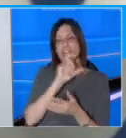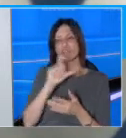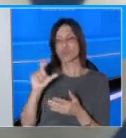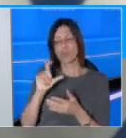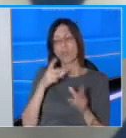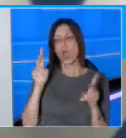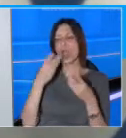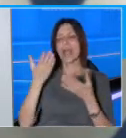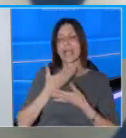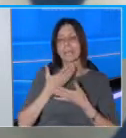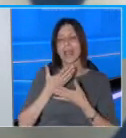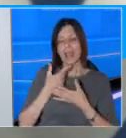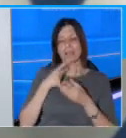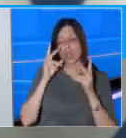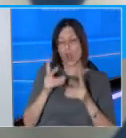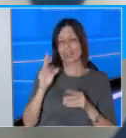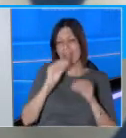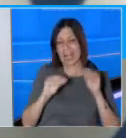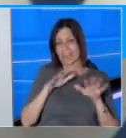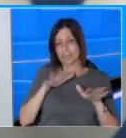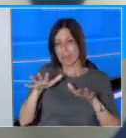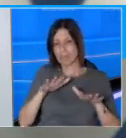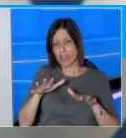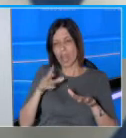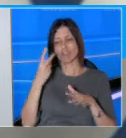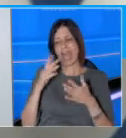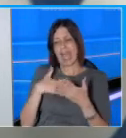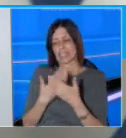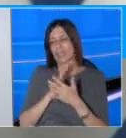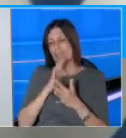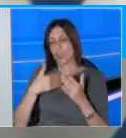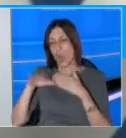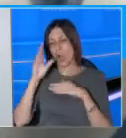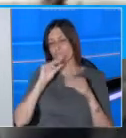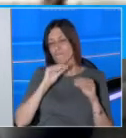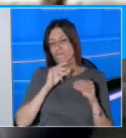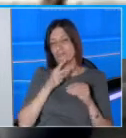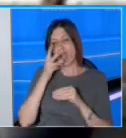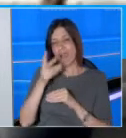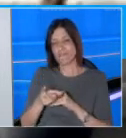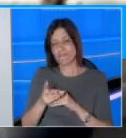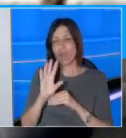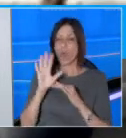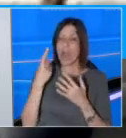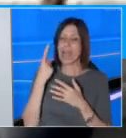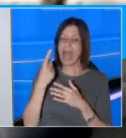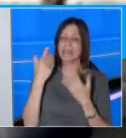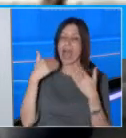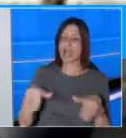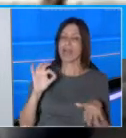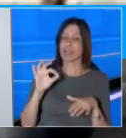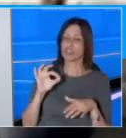הממשלה. לשתי ההצעות האלה כרגע בשלב הזה אין רוב לעבור, אבל יכול להיות שלאחת מהן לפחות, שזה הגבלת הכהונה, יהיה רוב